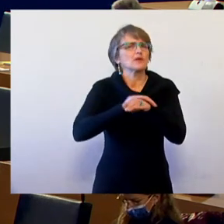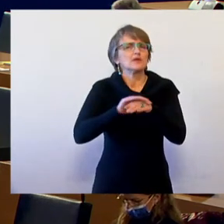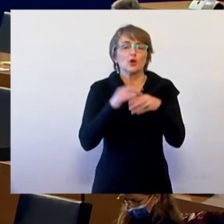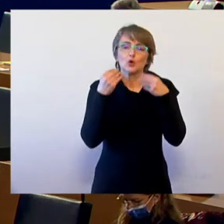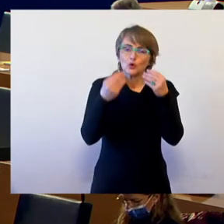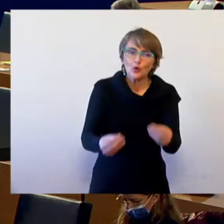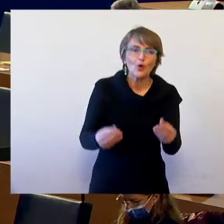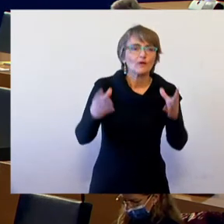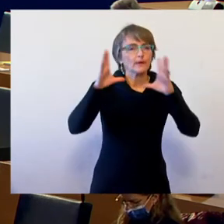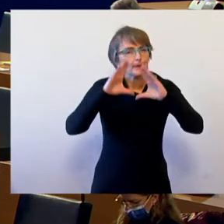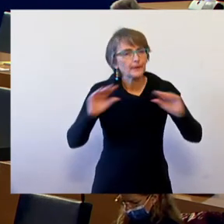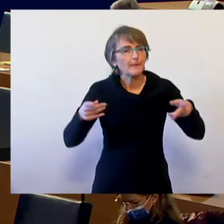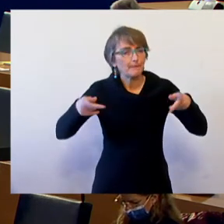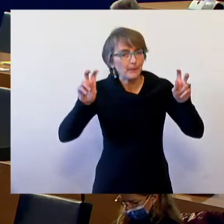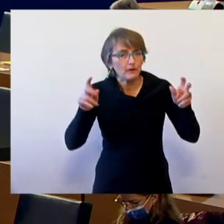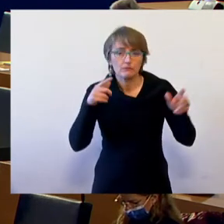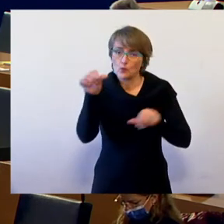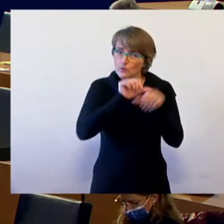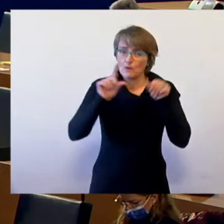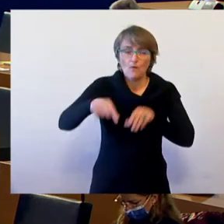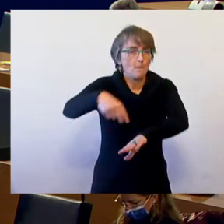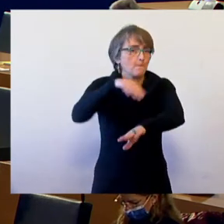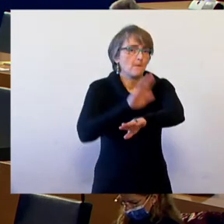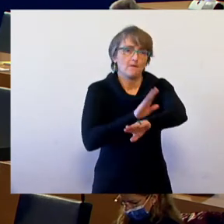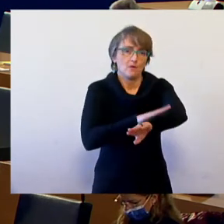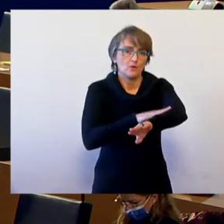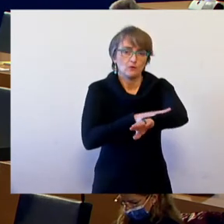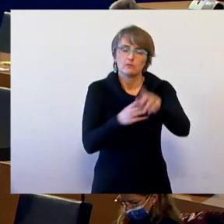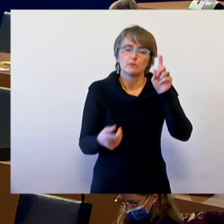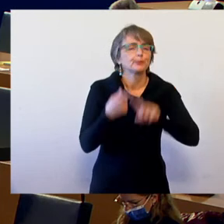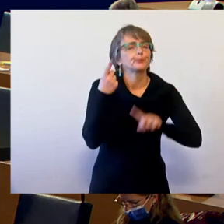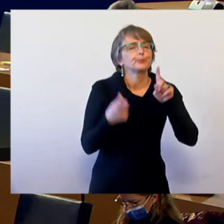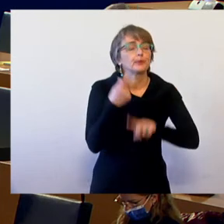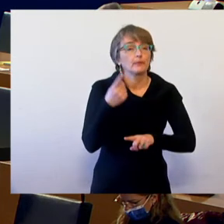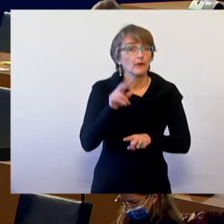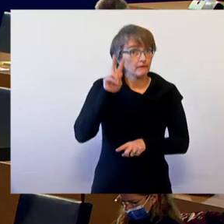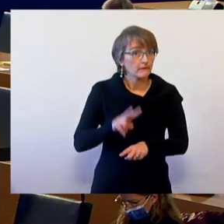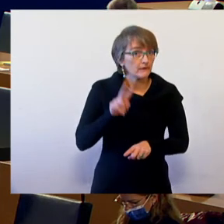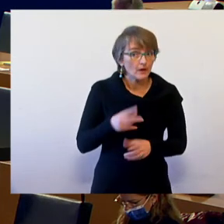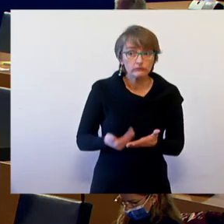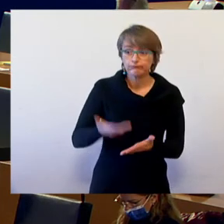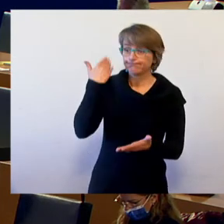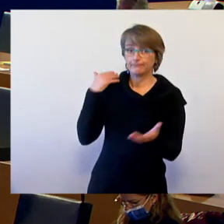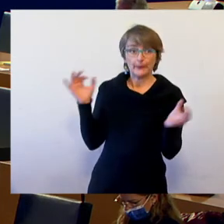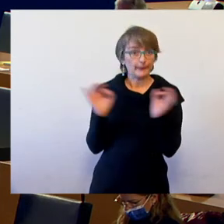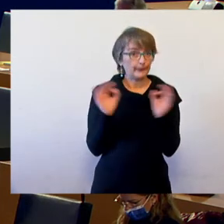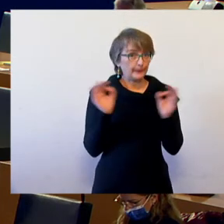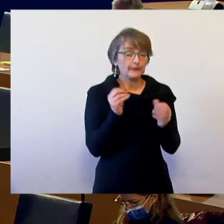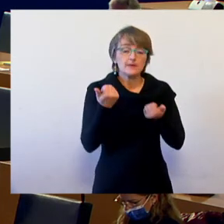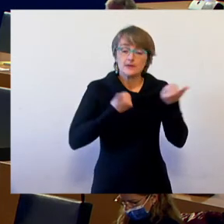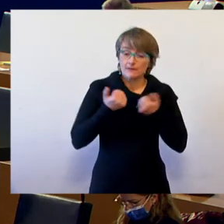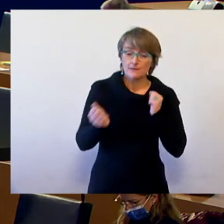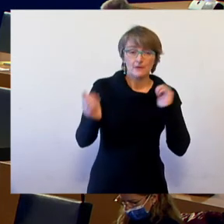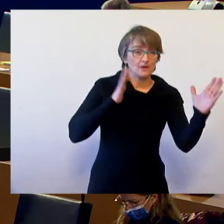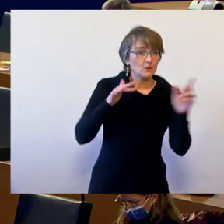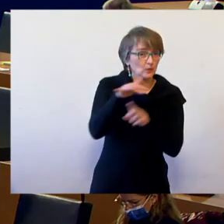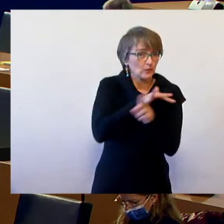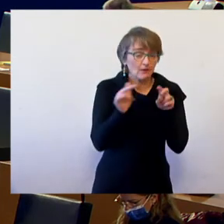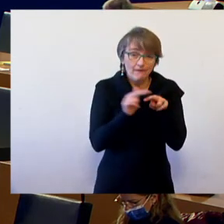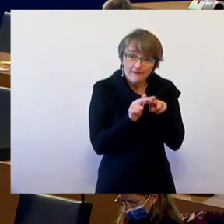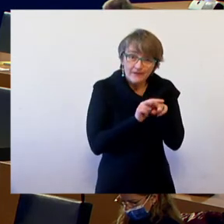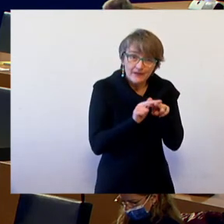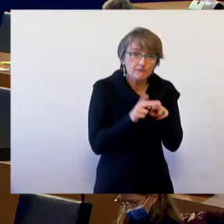la prévention. Et à cet égard, la ville de Montpellier ne disposait pas d'un service de médiation sociale, donc c'est